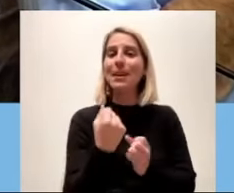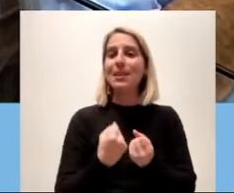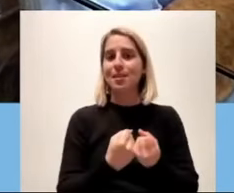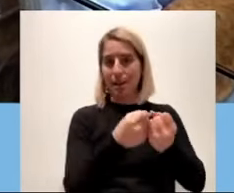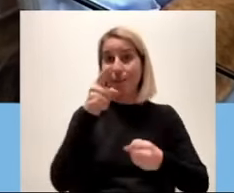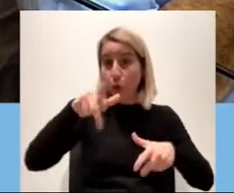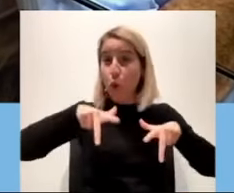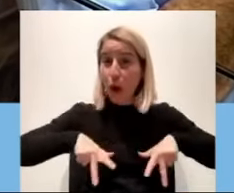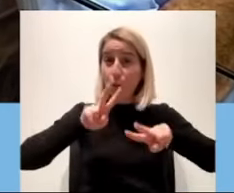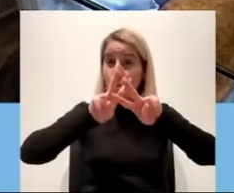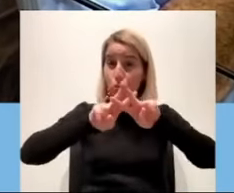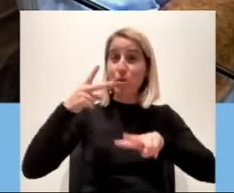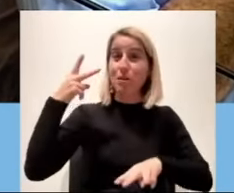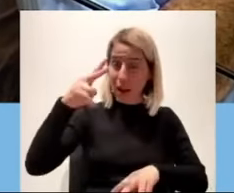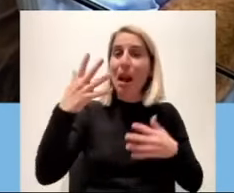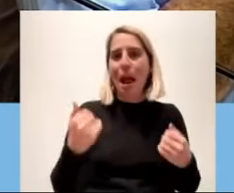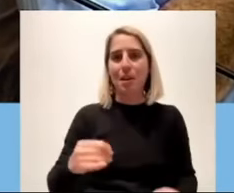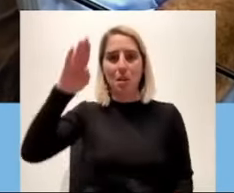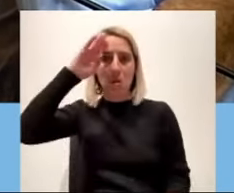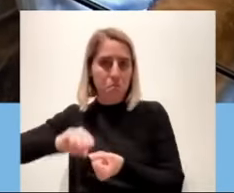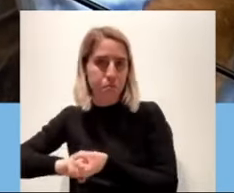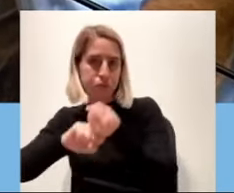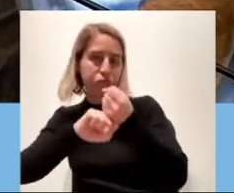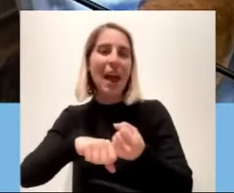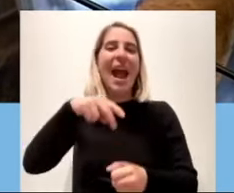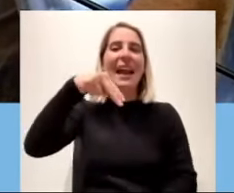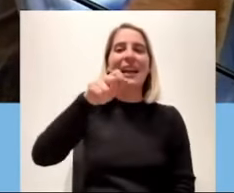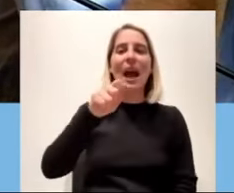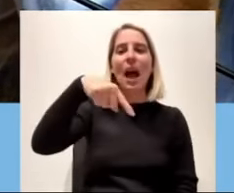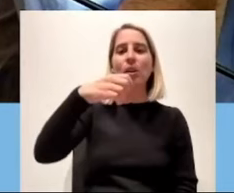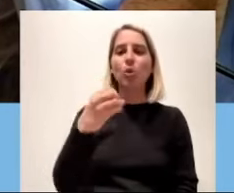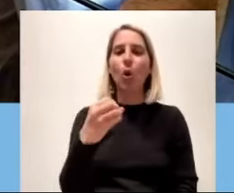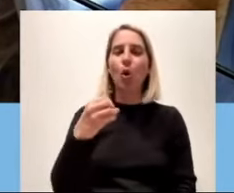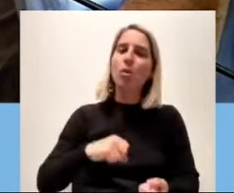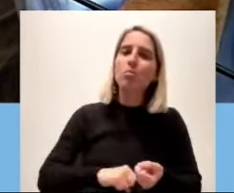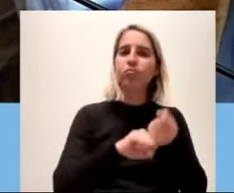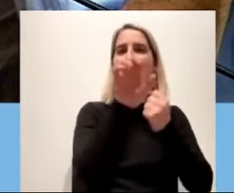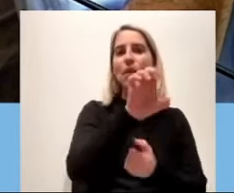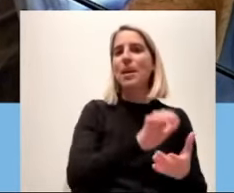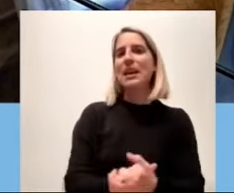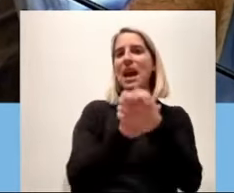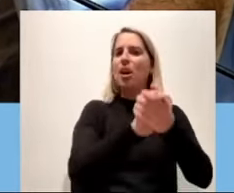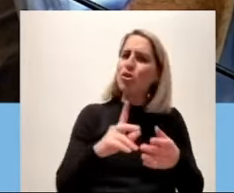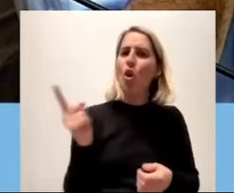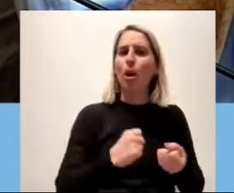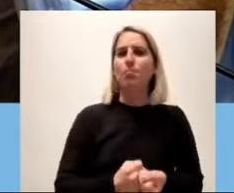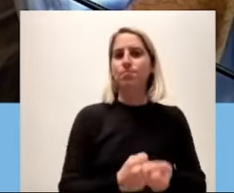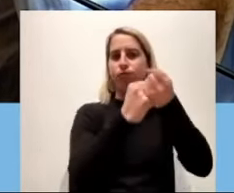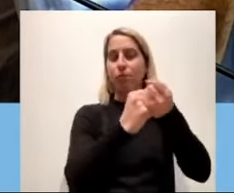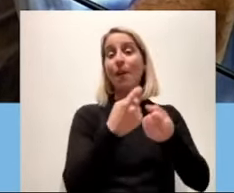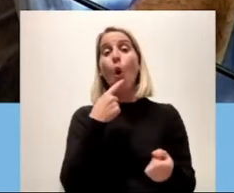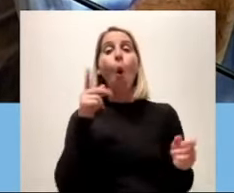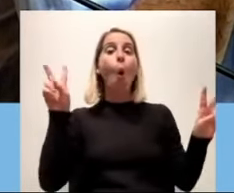Ισραήλ από τη ΣΥΠΑ, το ΝΑΤΟ και την Ευρωπαϊκή Ένωση, που στο όνομα του δικαιώματος